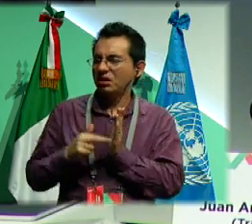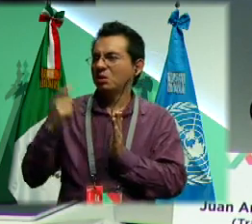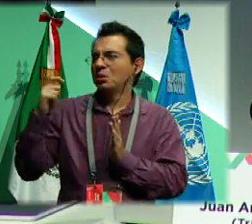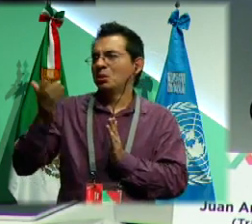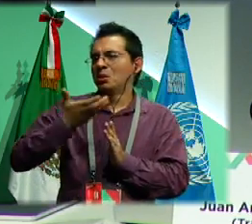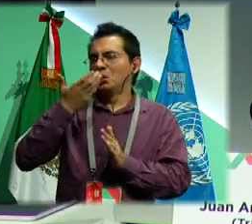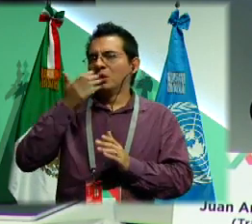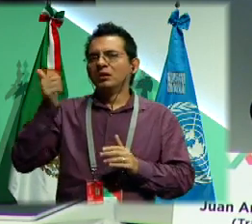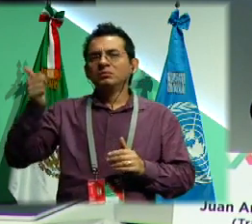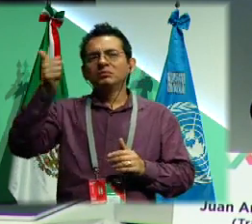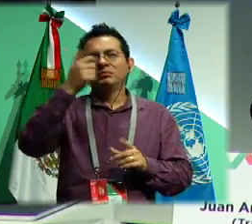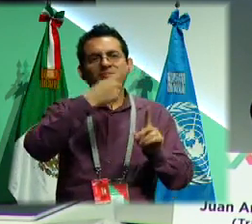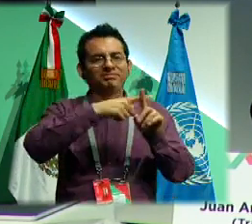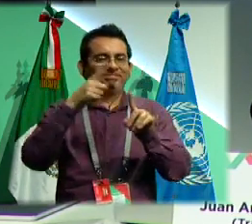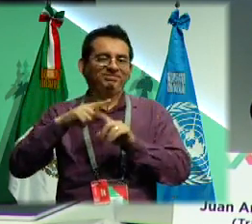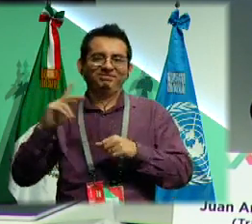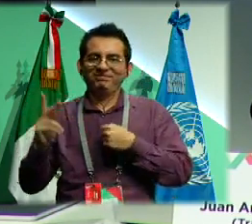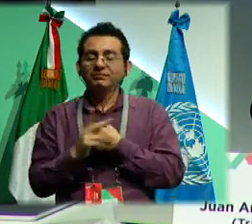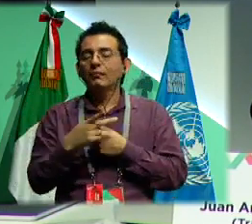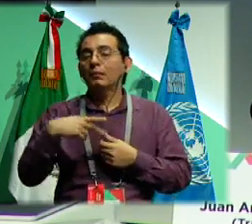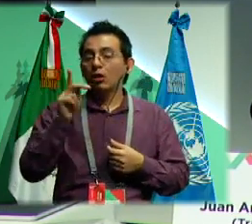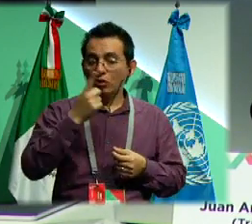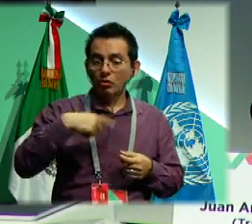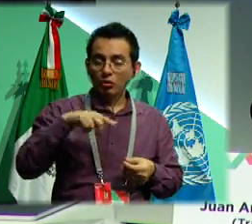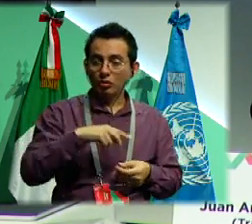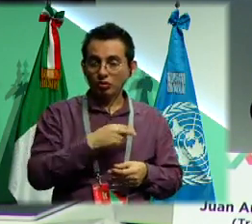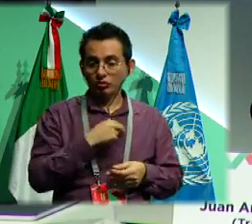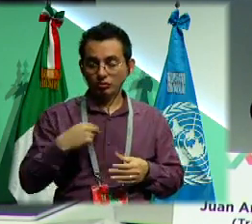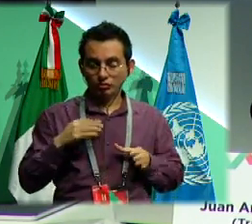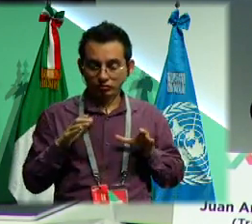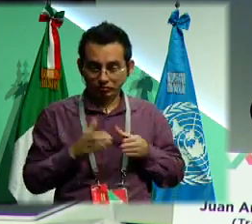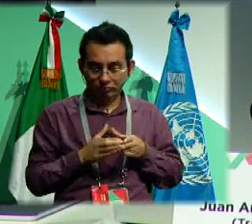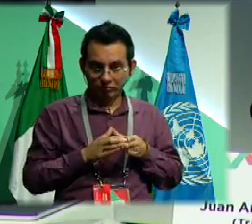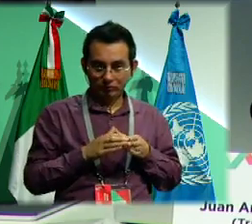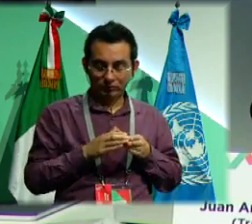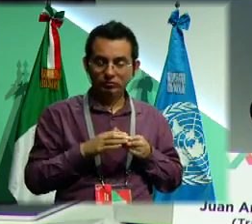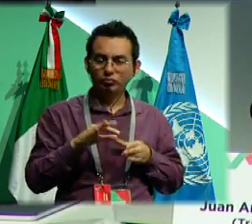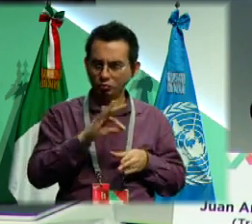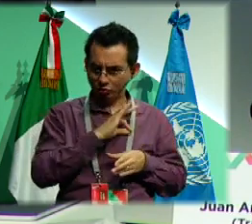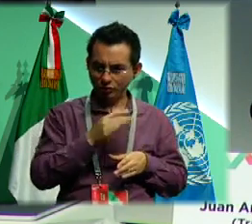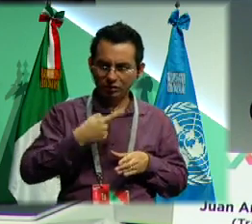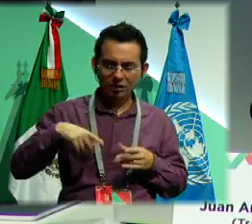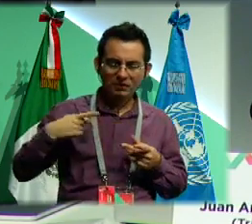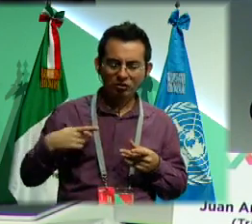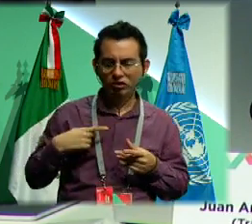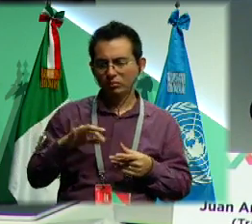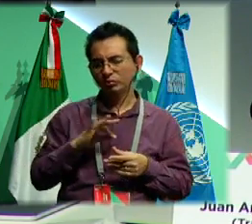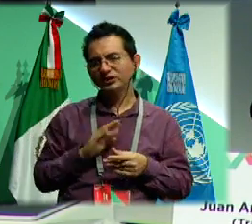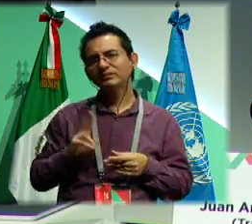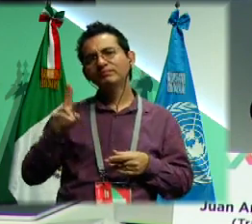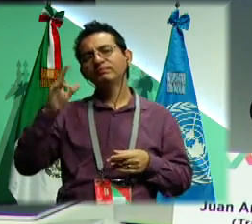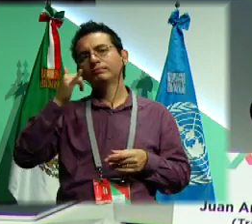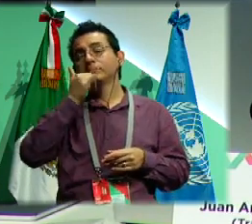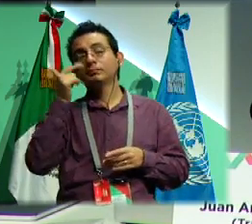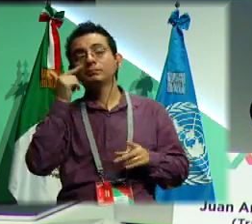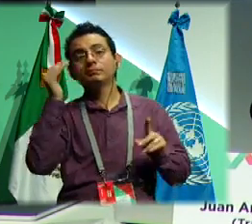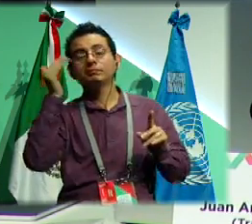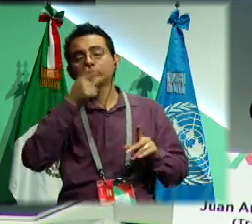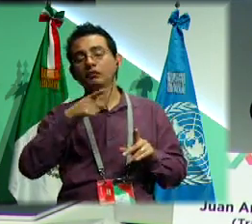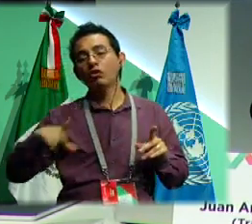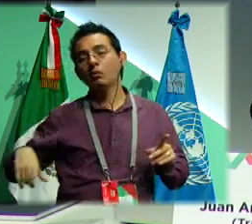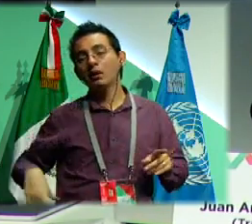égard, une entreprise de la société civile, une entreprise où la société civile peut